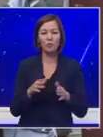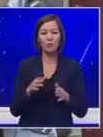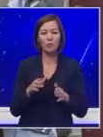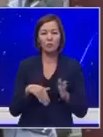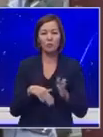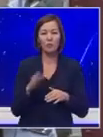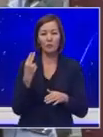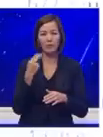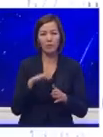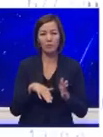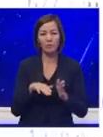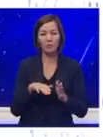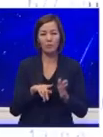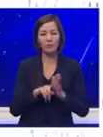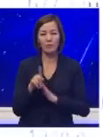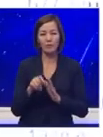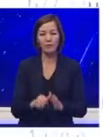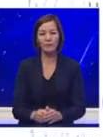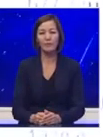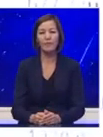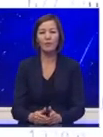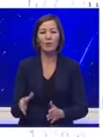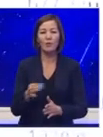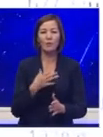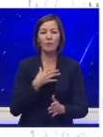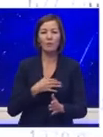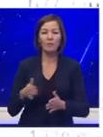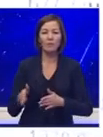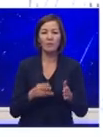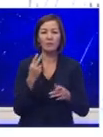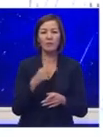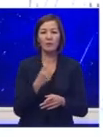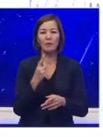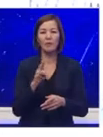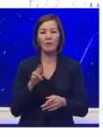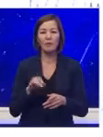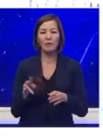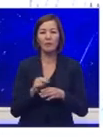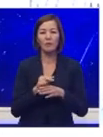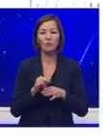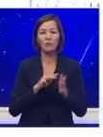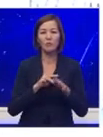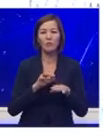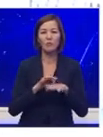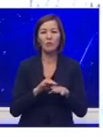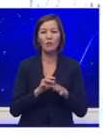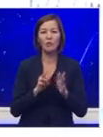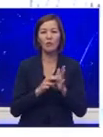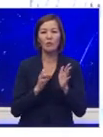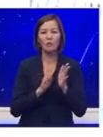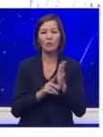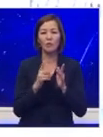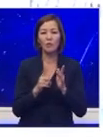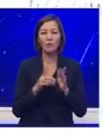келеді. Облыстық маңызы бар жолдардың 21 километріне жұмыстар жүргізіліп, 791 миллион теңге